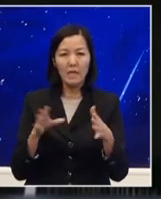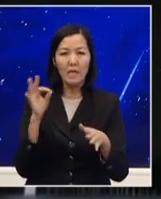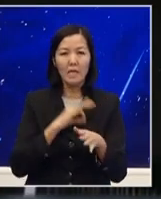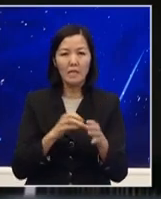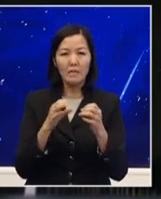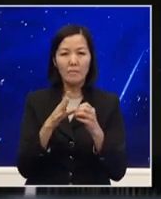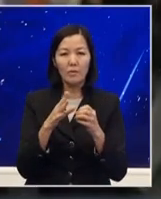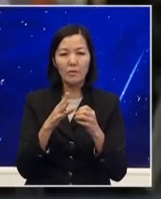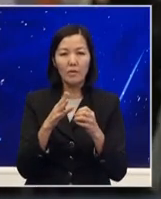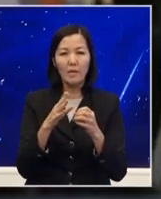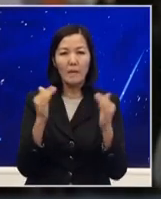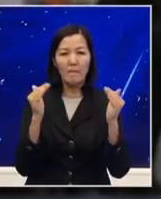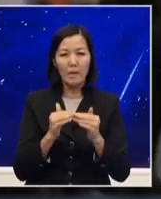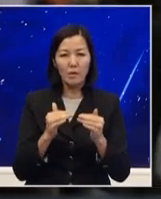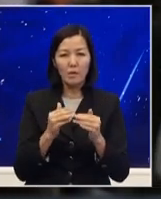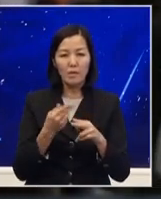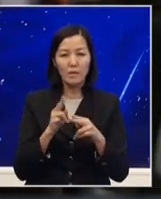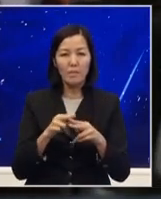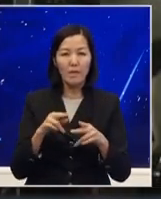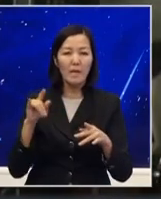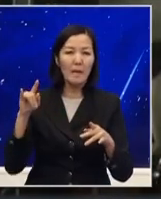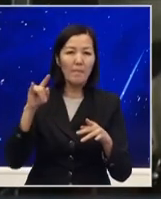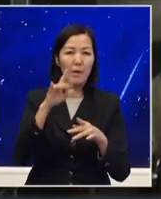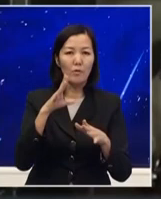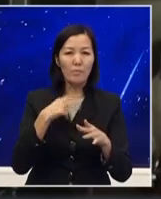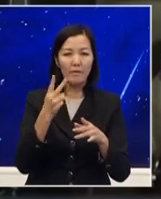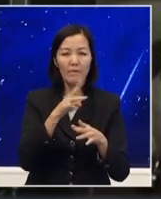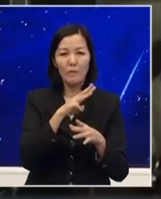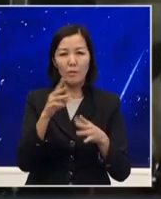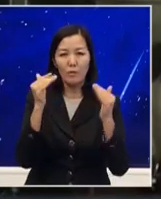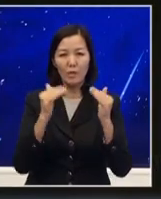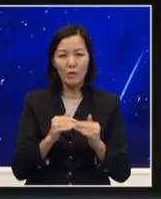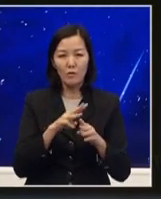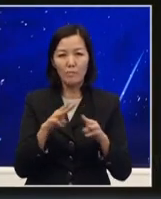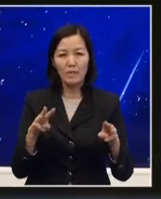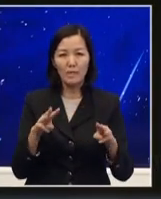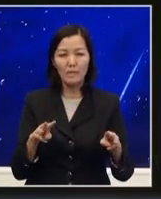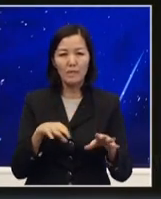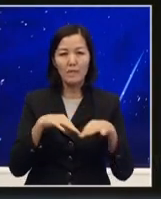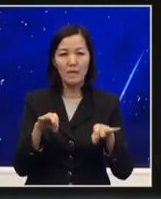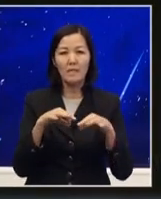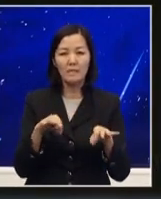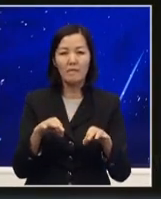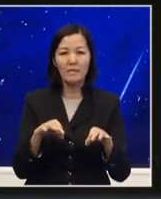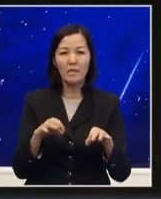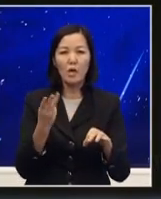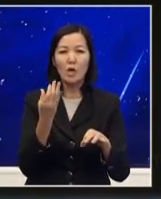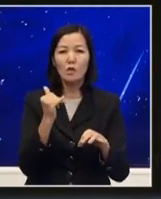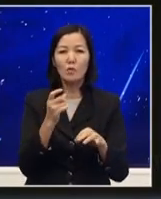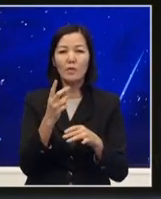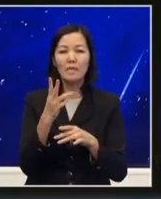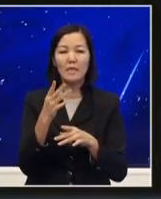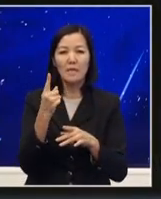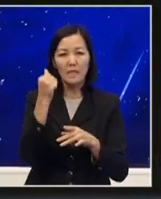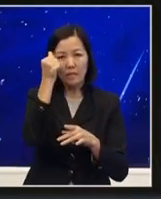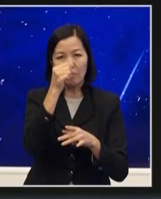использовали на 15 дронов меньше, и их полет был на 2 минуты короче. В Министерстве транспорта решили проводить такие шоу несколько раз в год.